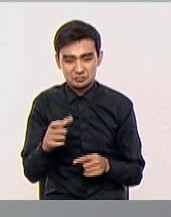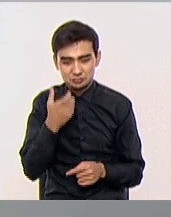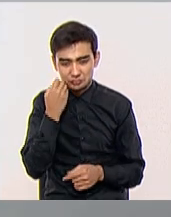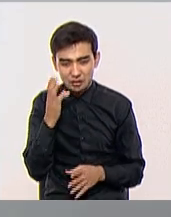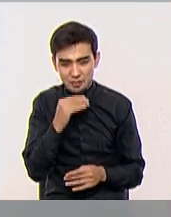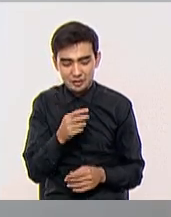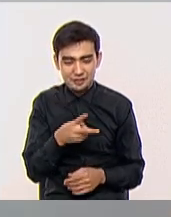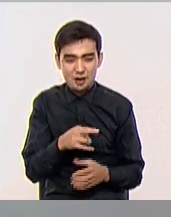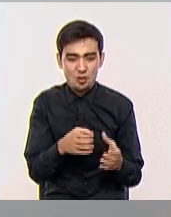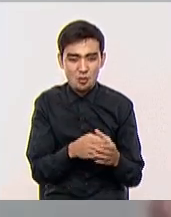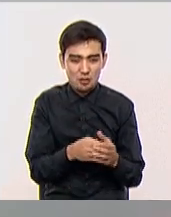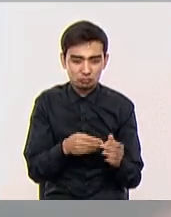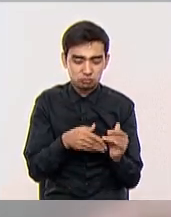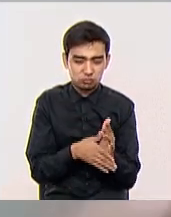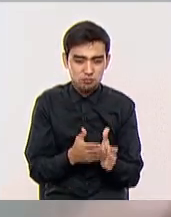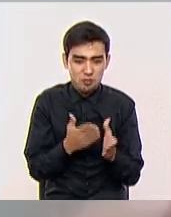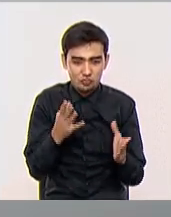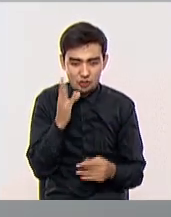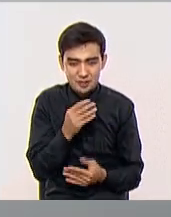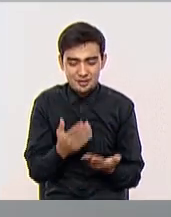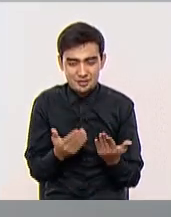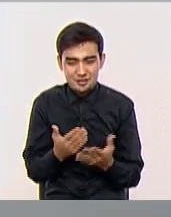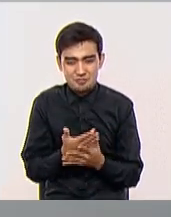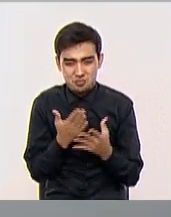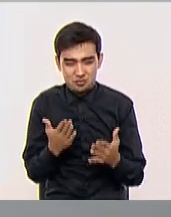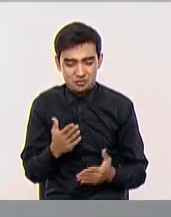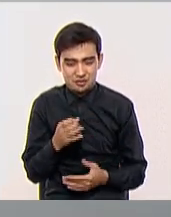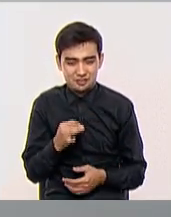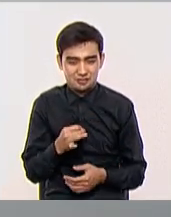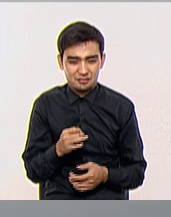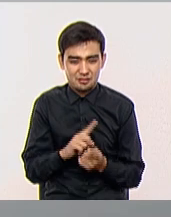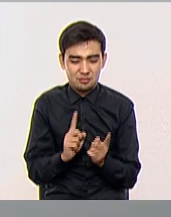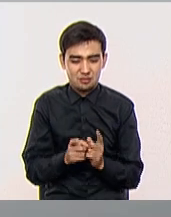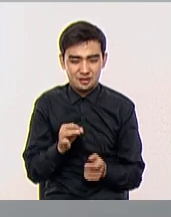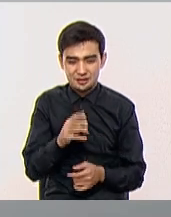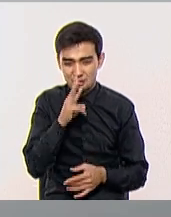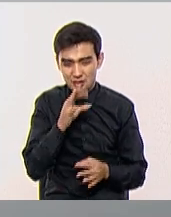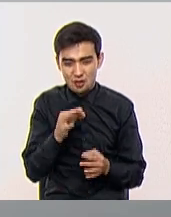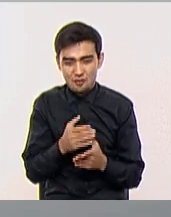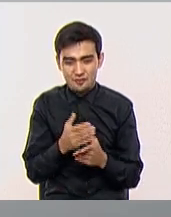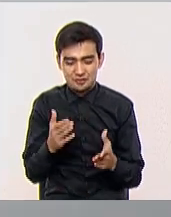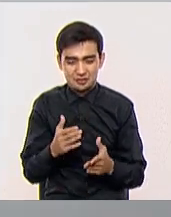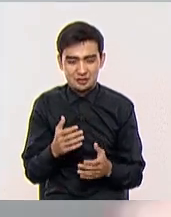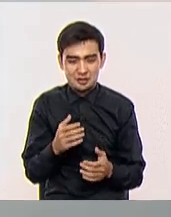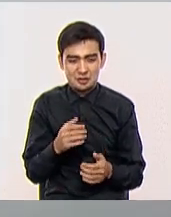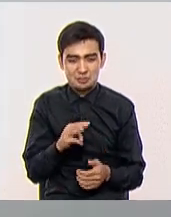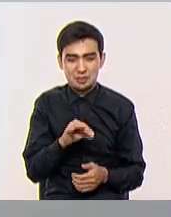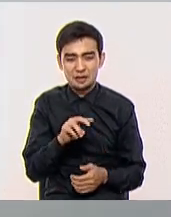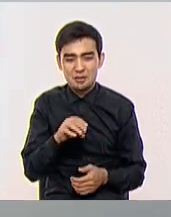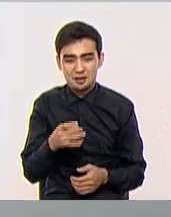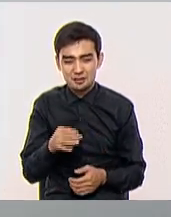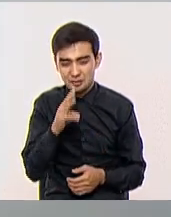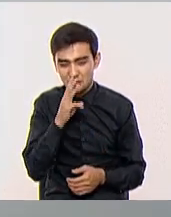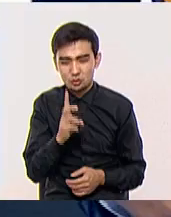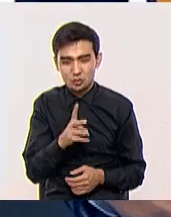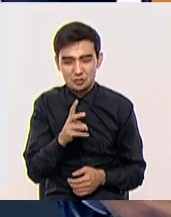может, для компании расходы, но основная масса у нас выше минимальной зарплаты получает. Даже те, которые с